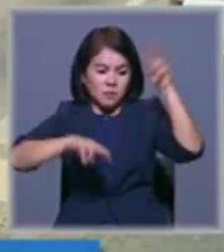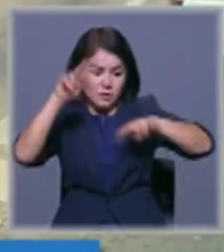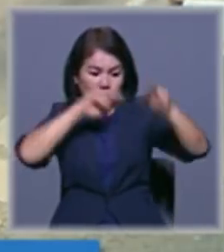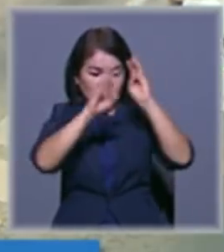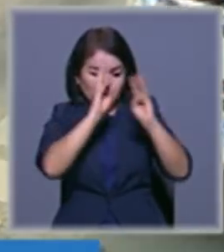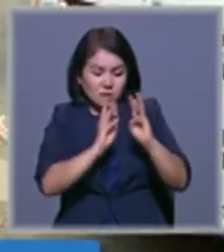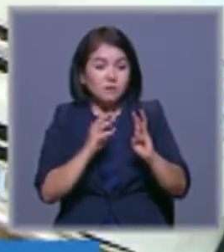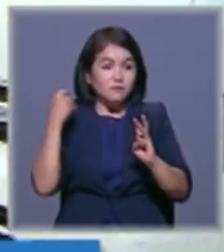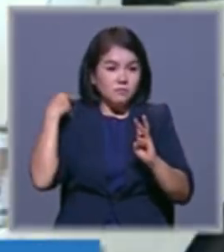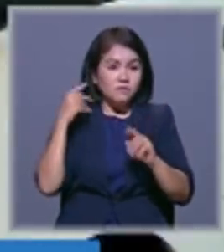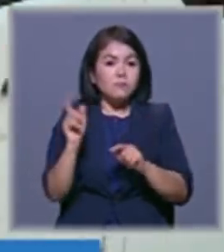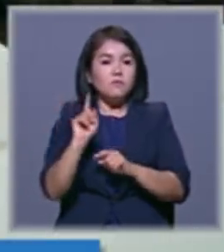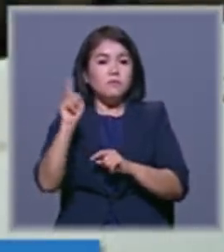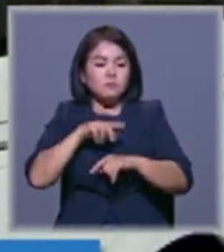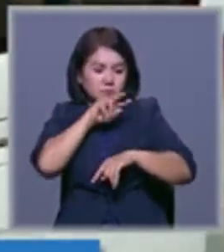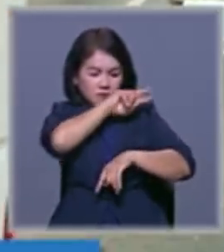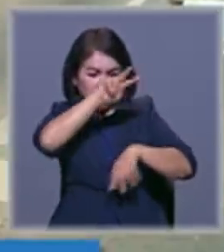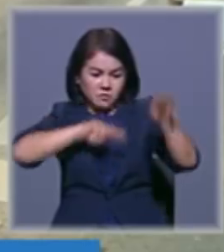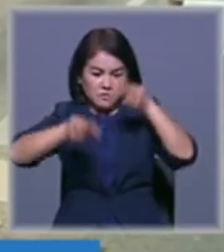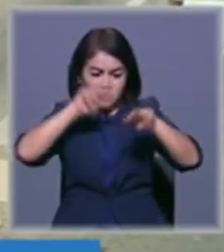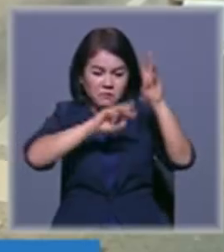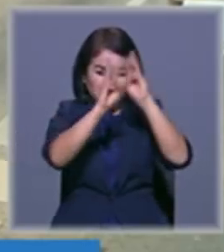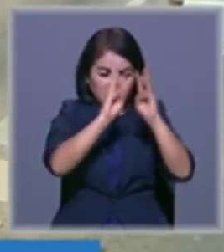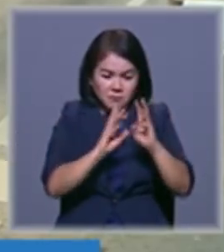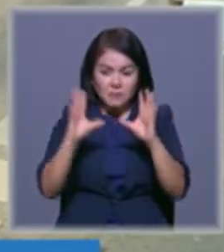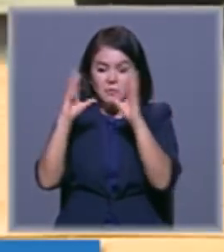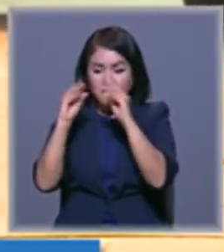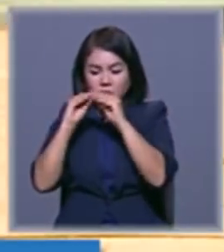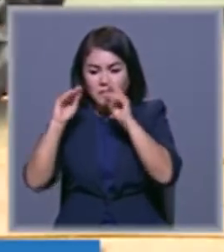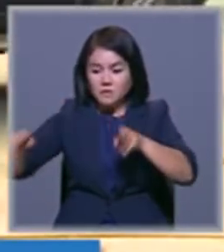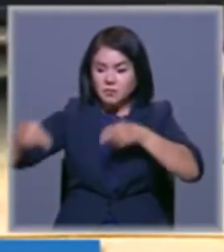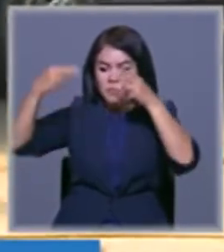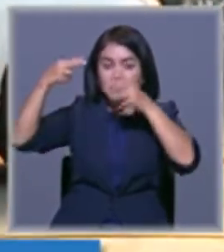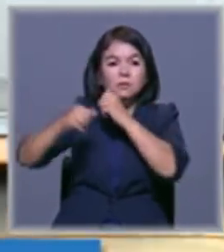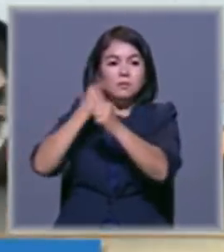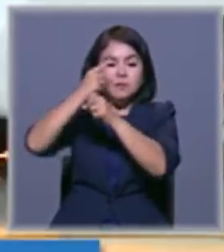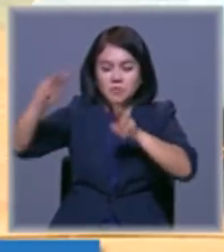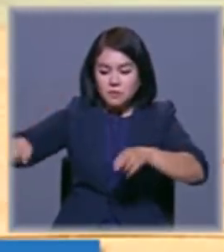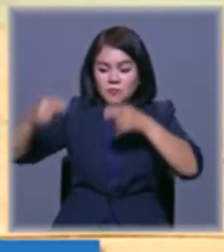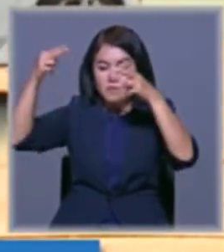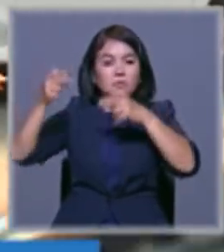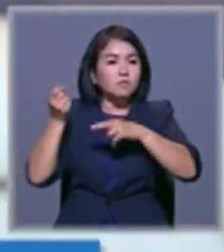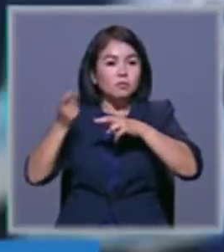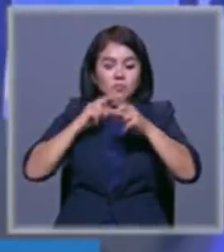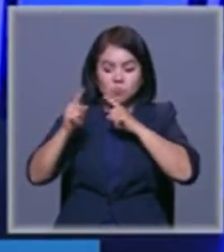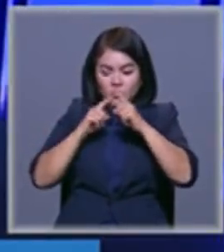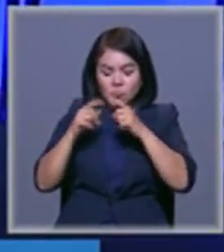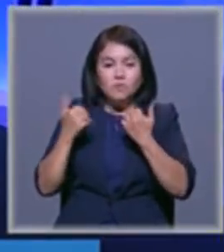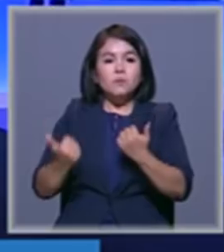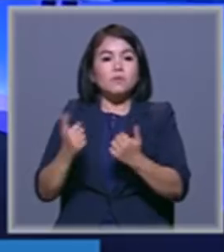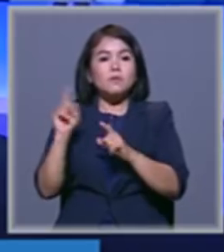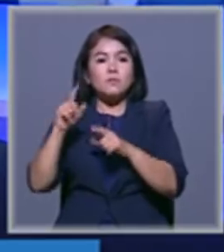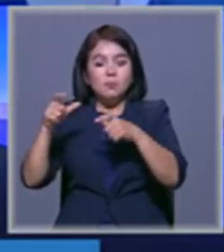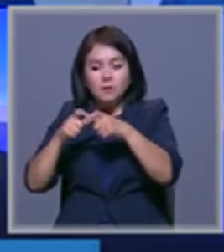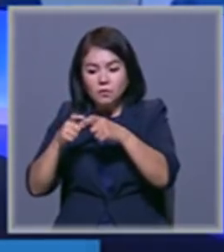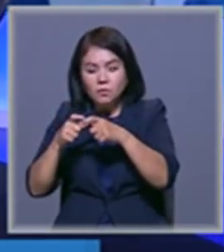ษแล้วไดเรคเตอร์ของศูนย์นี้เนี่ยเขาก็จะมาประชุมคอนเฟอเรนซ์กับผมเกือบทุกปีเลยมาล่าสุดมาอีกทีพอรับนำบัตรเขาบ